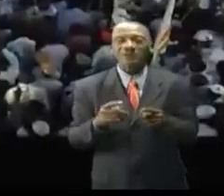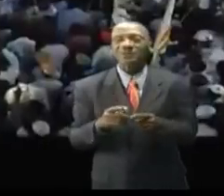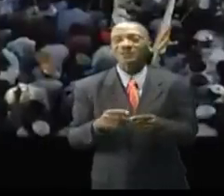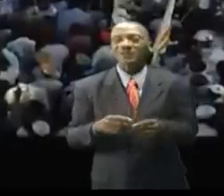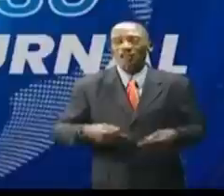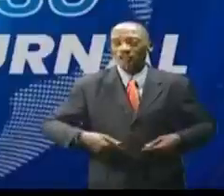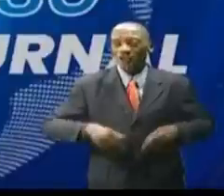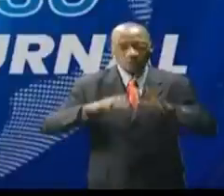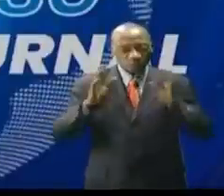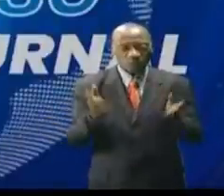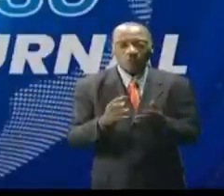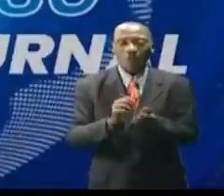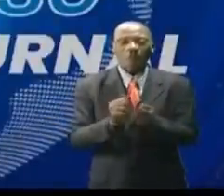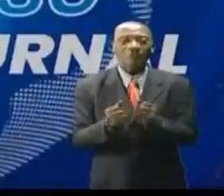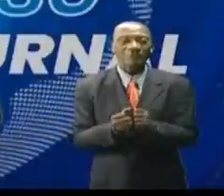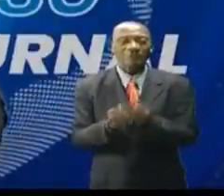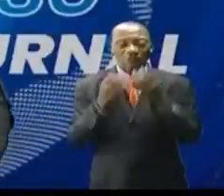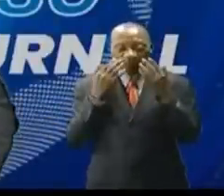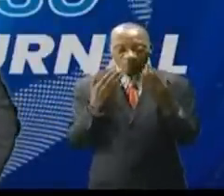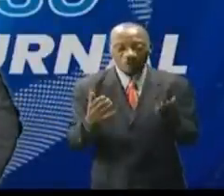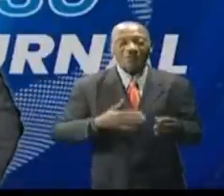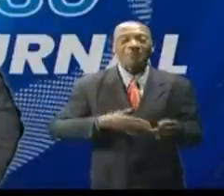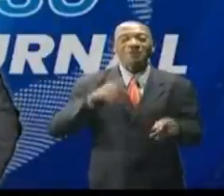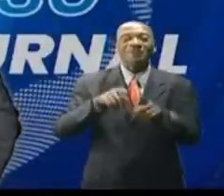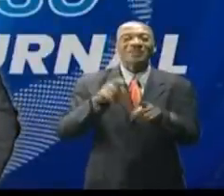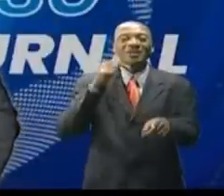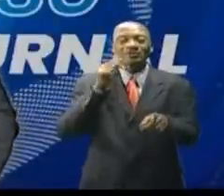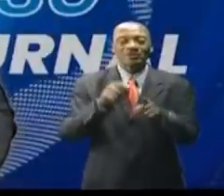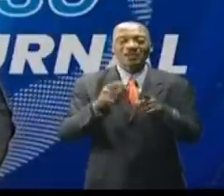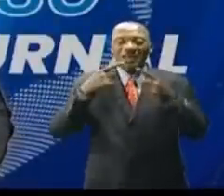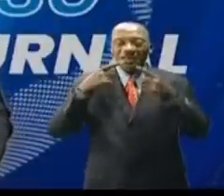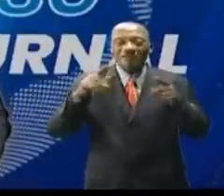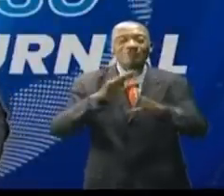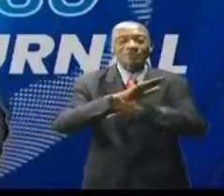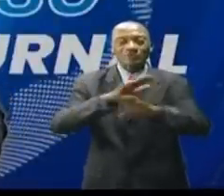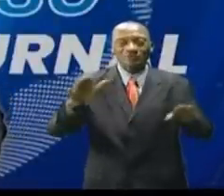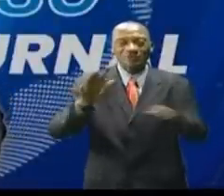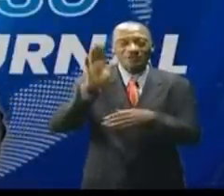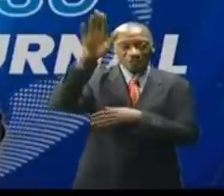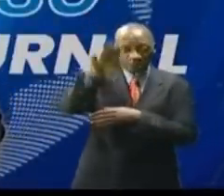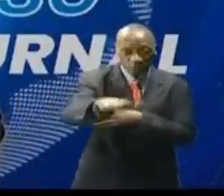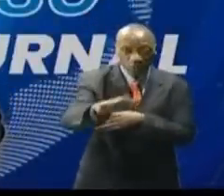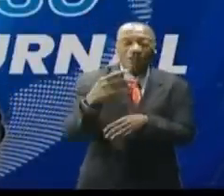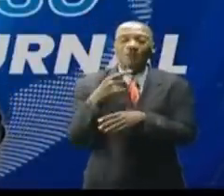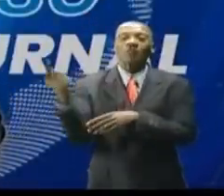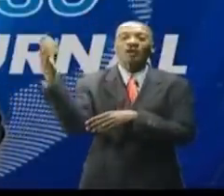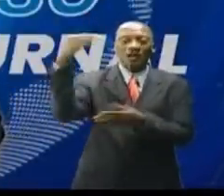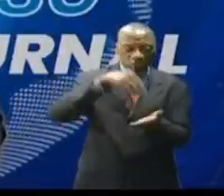situation. Mesdames et messieurs, c'est par cette note informative que nous bouclons complètement ce journal.